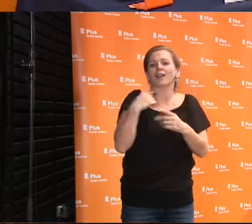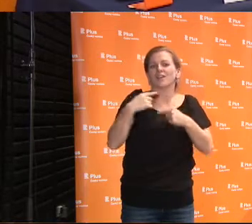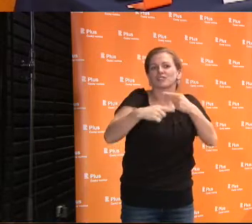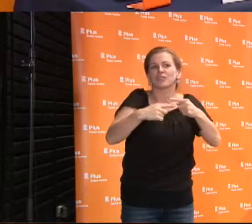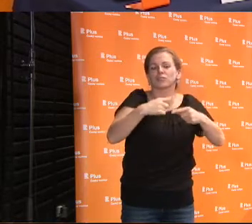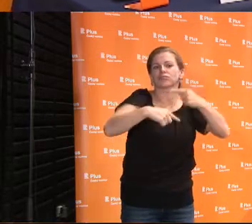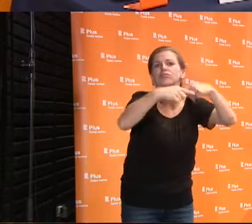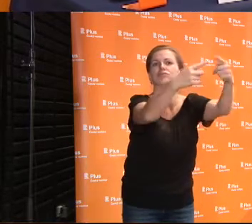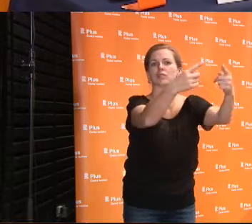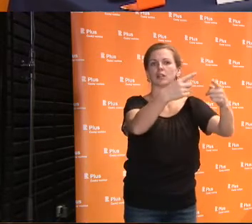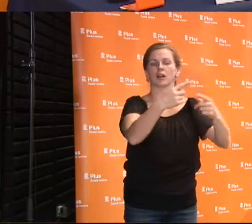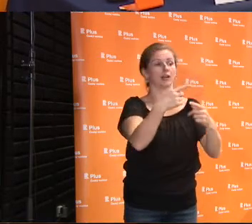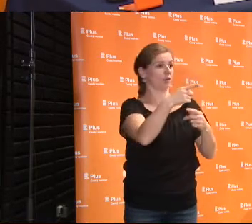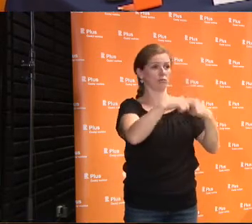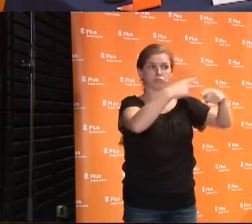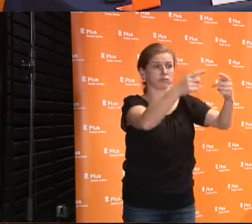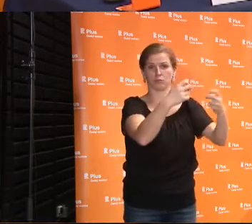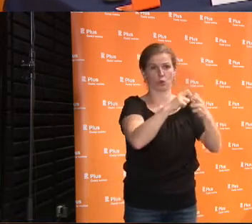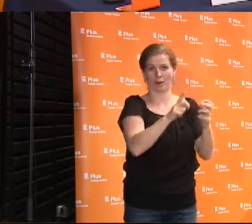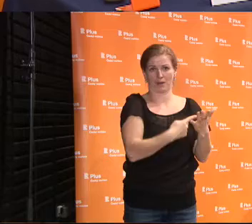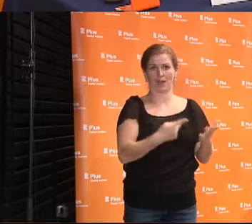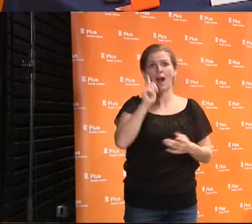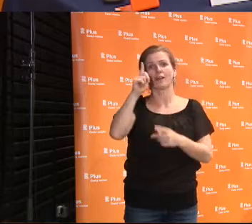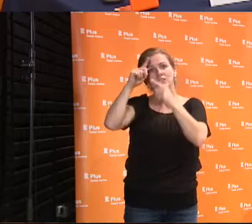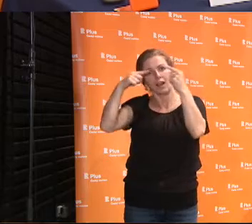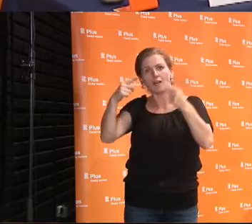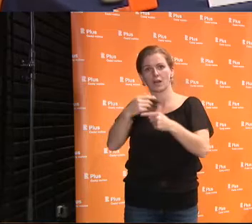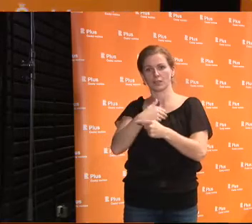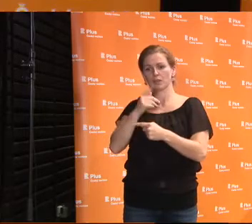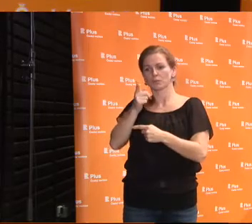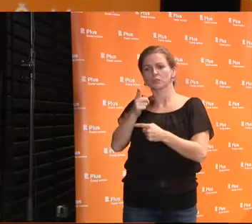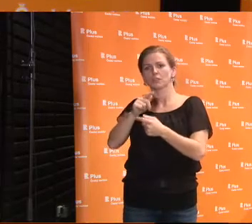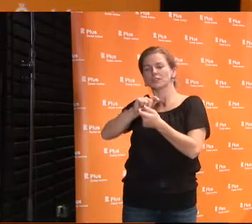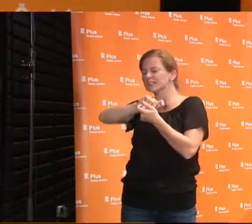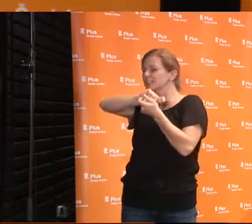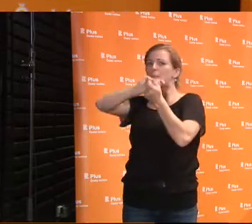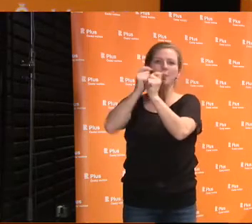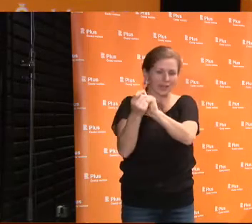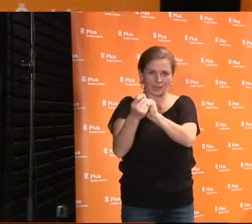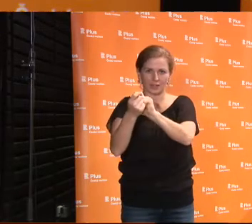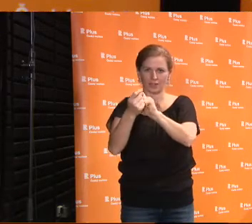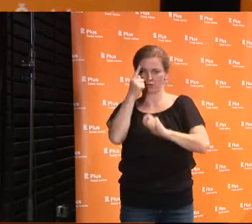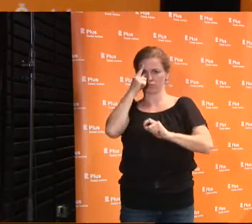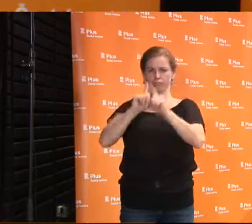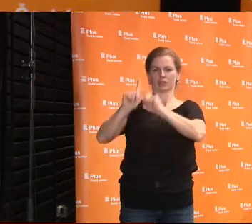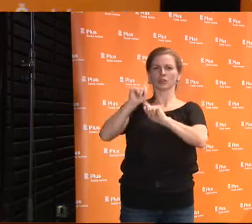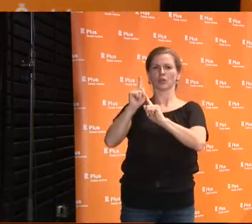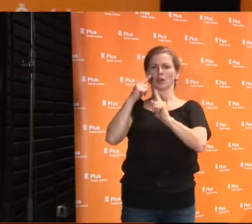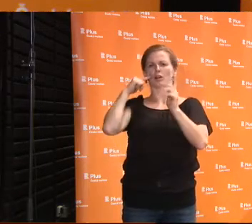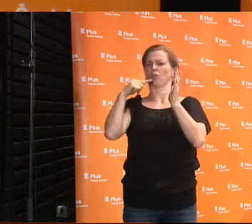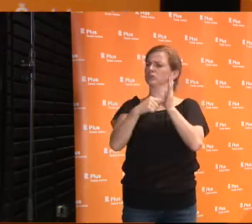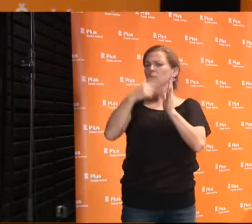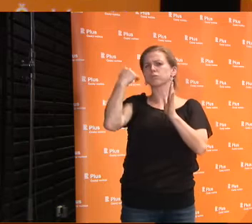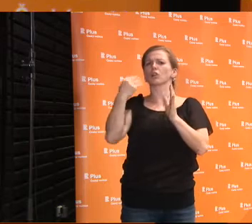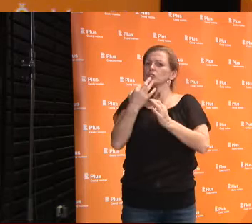problém. Já vidím velký problém v tom, že vzdělávání jako takové musí změnit totálně paradigma. A nemůžeme nadále očekávat,